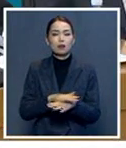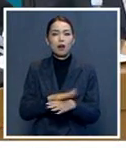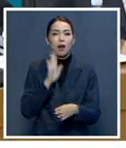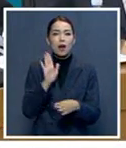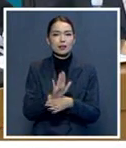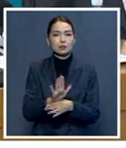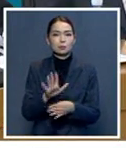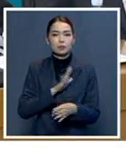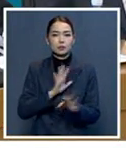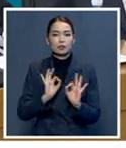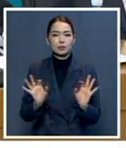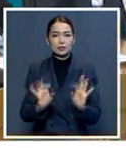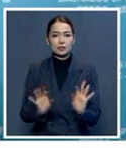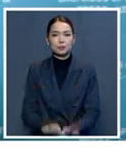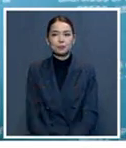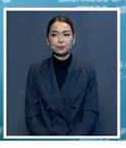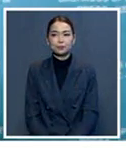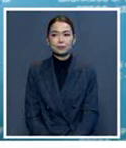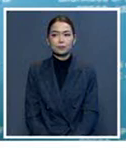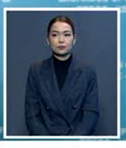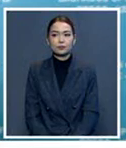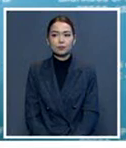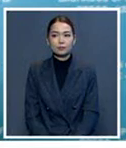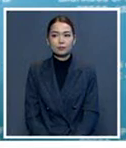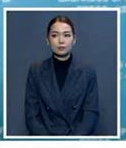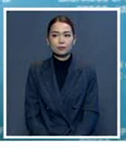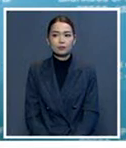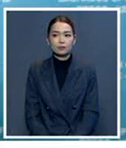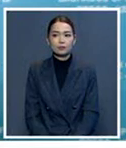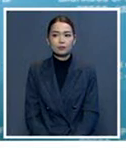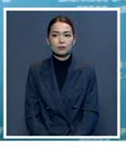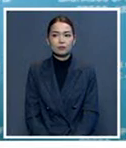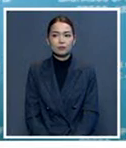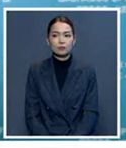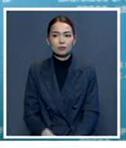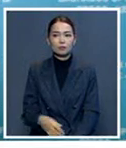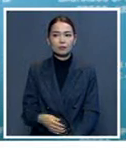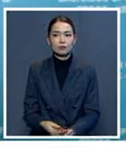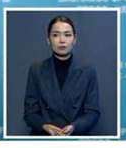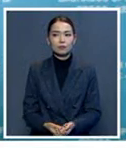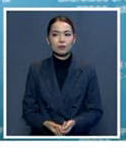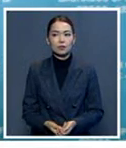әділетті бағасы екенін айтты. Қаланың атауының өзгеруі әрине маңызды бір